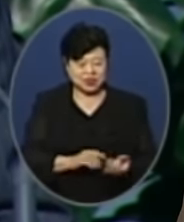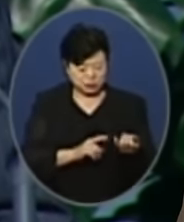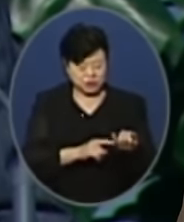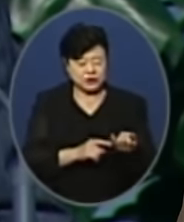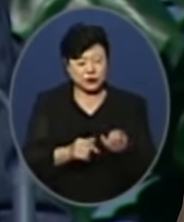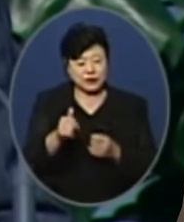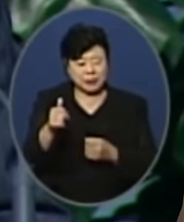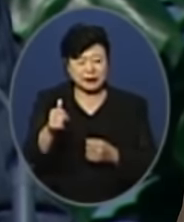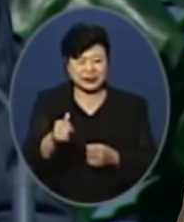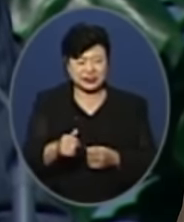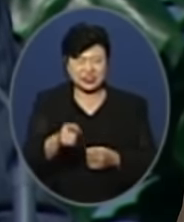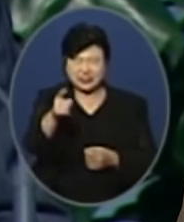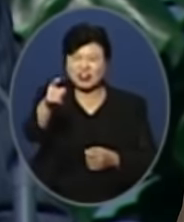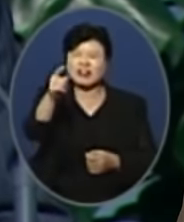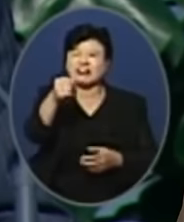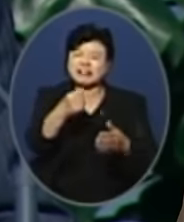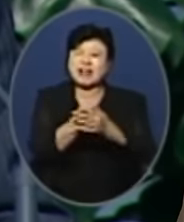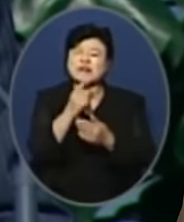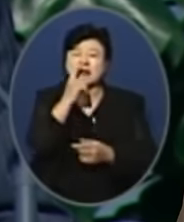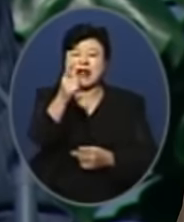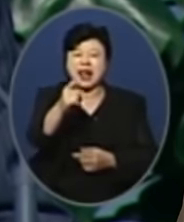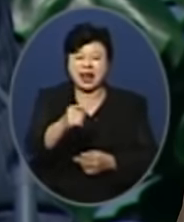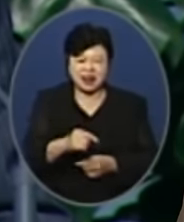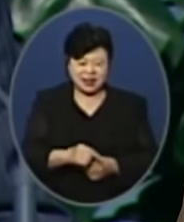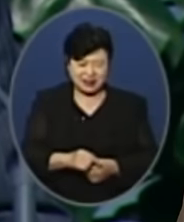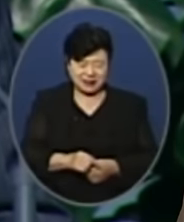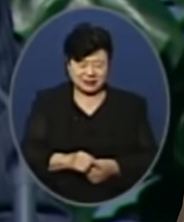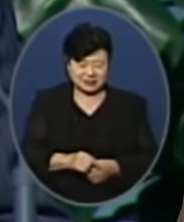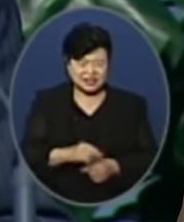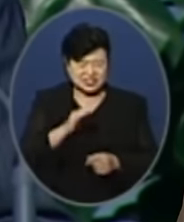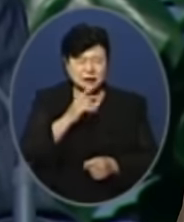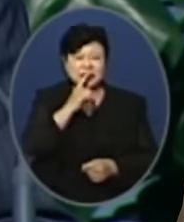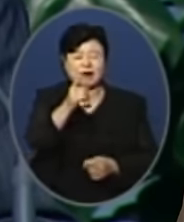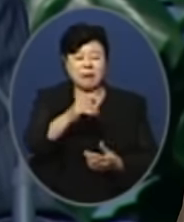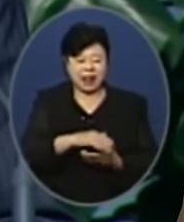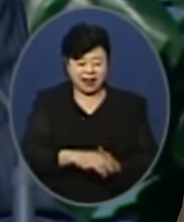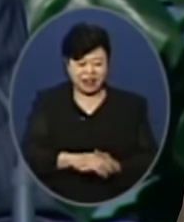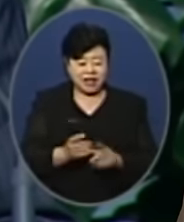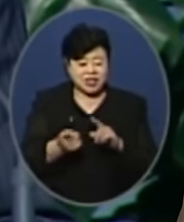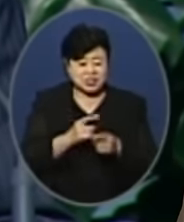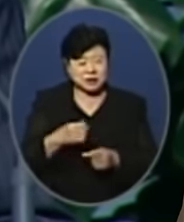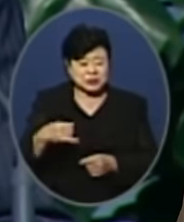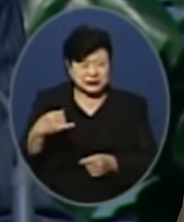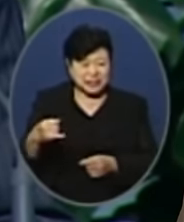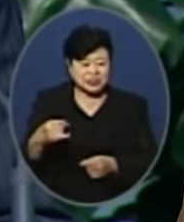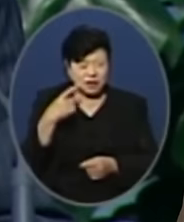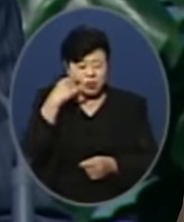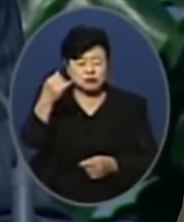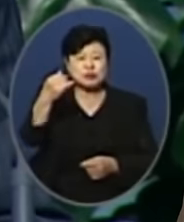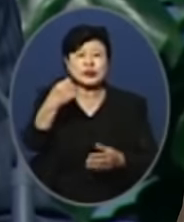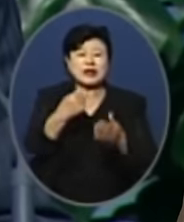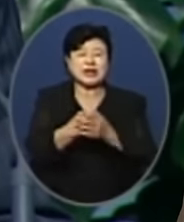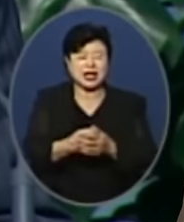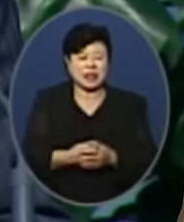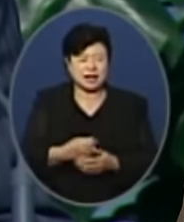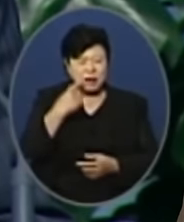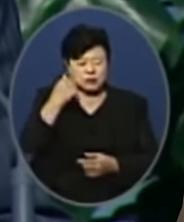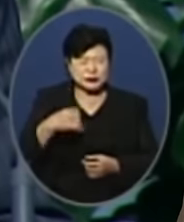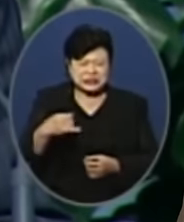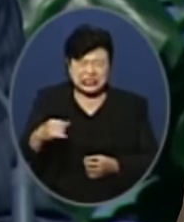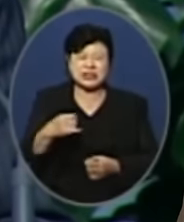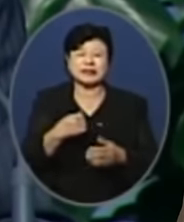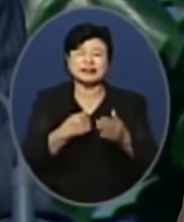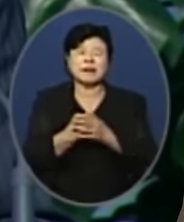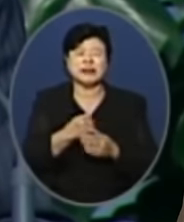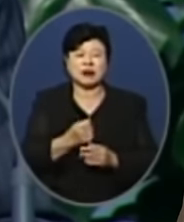부인도 남편 보고 당신 탓이요, 당신 때문에 이렇게 일이 잘못되었어. 자식은 부모 탓이라고,